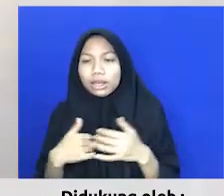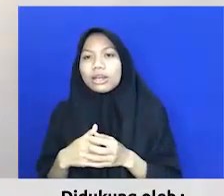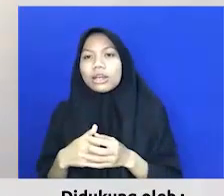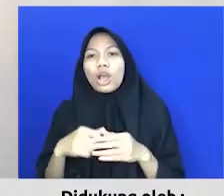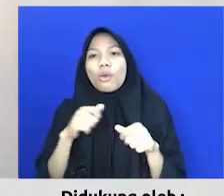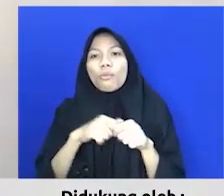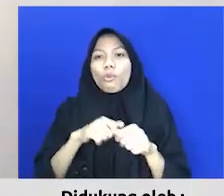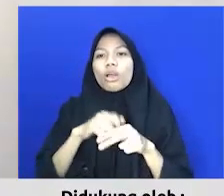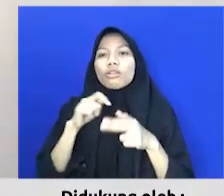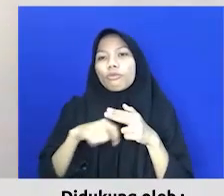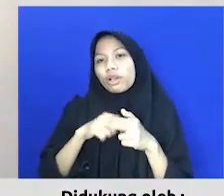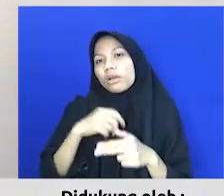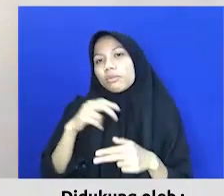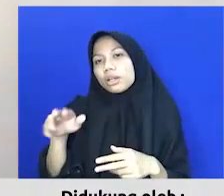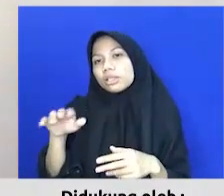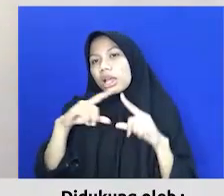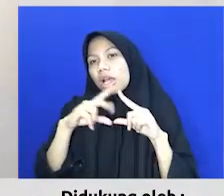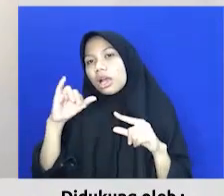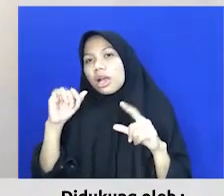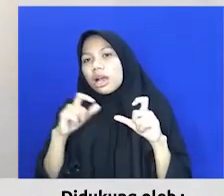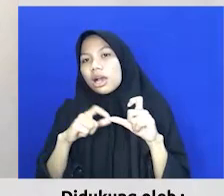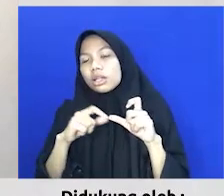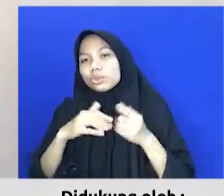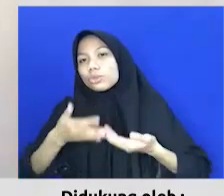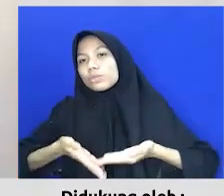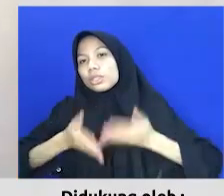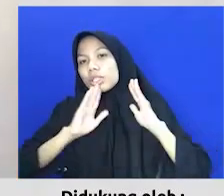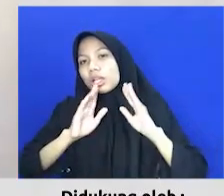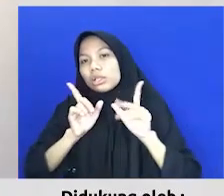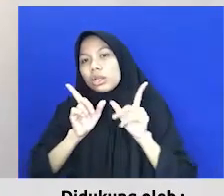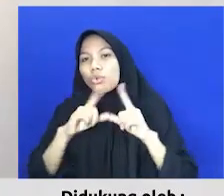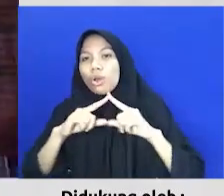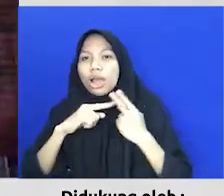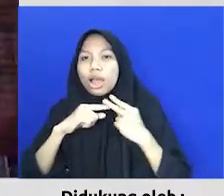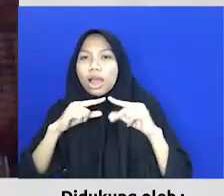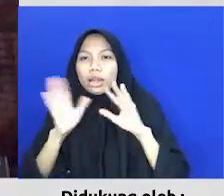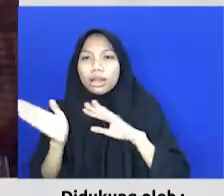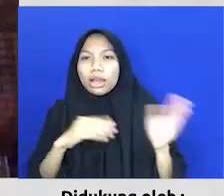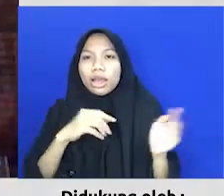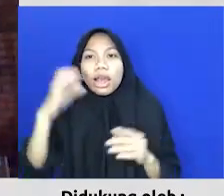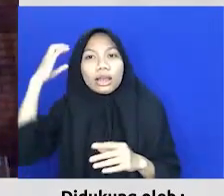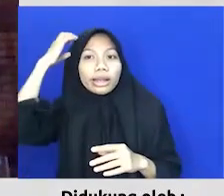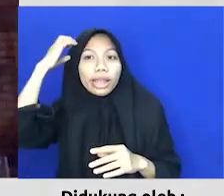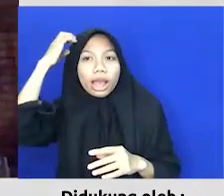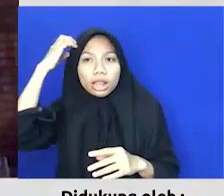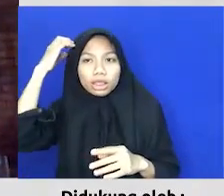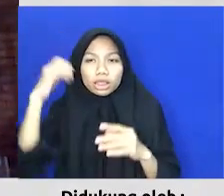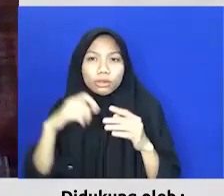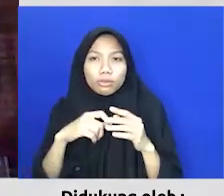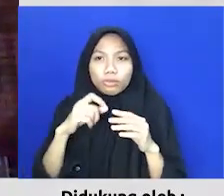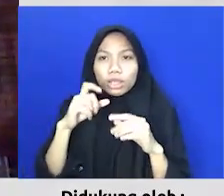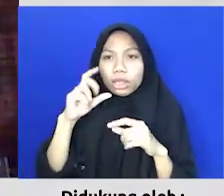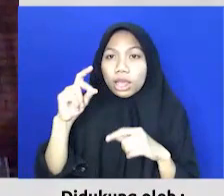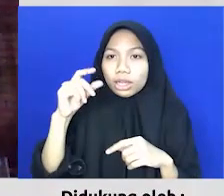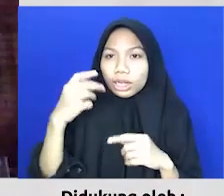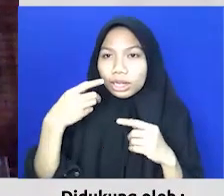ini. Dia menulis skenario film Catatan Akhir Sekolah, Laskar Pelangi, Garuda di Dadaku, Sang